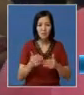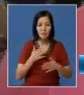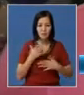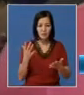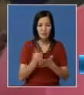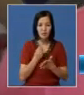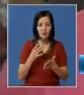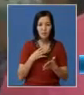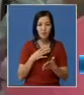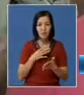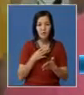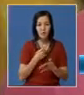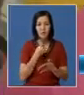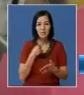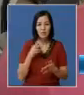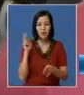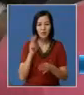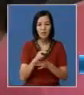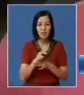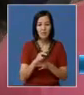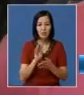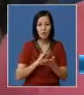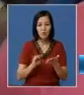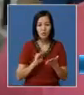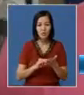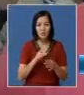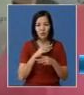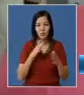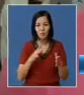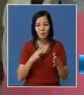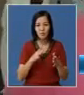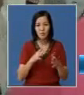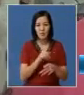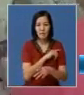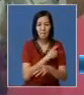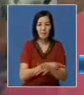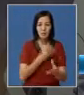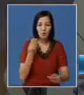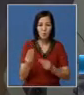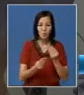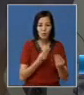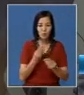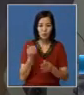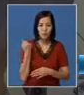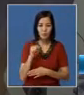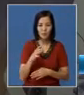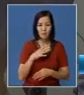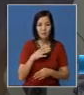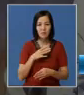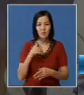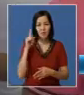болды. Талдықорғаннан келген журналистердің көбісі осы міне марапатқа ие болып, сый құрметке бөленді.